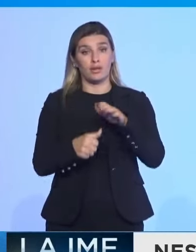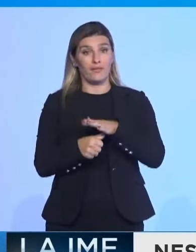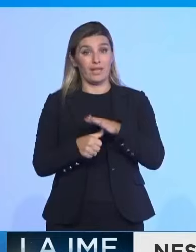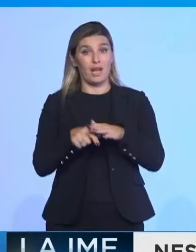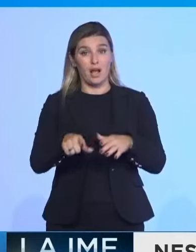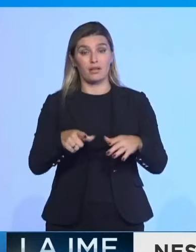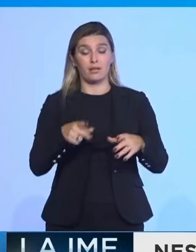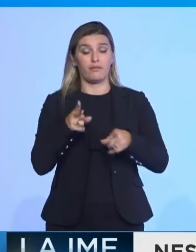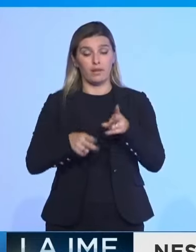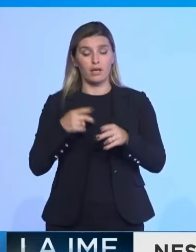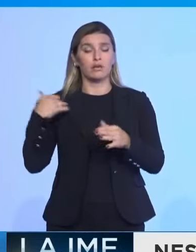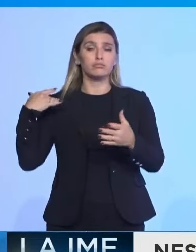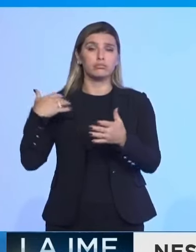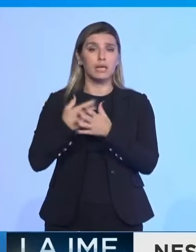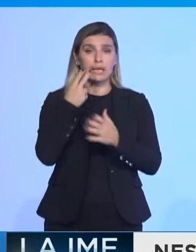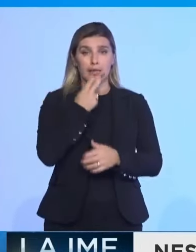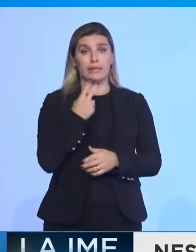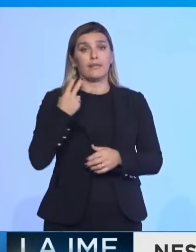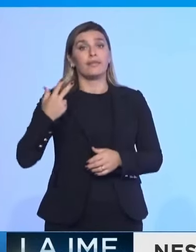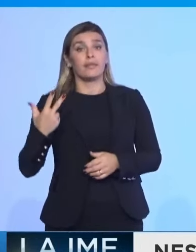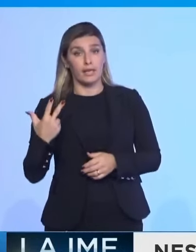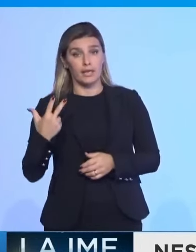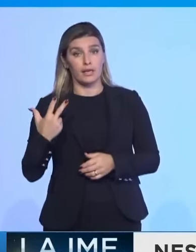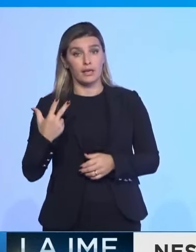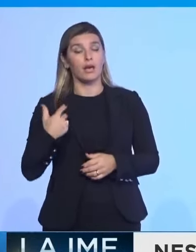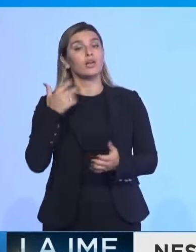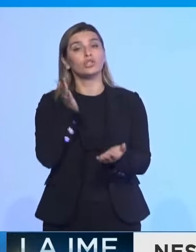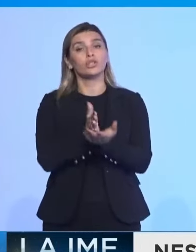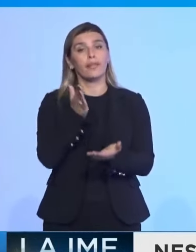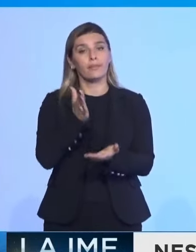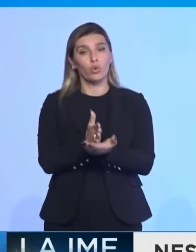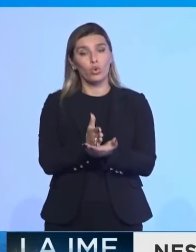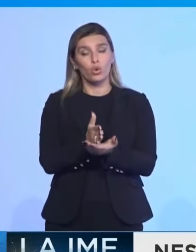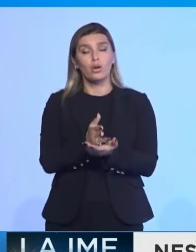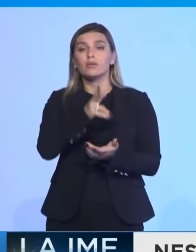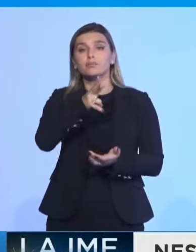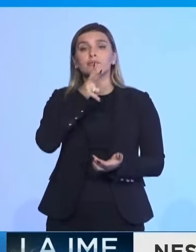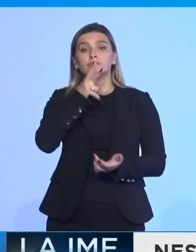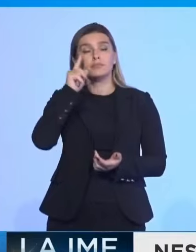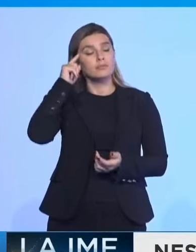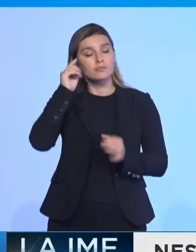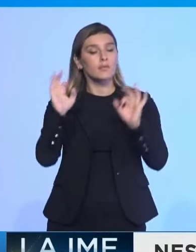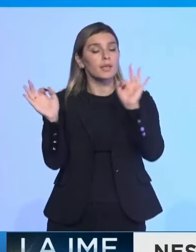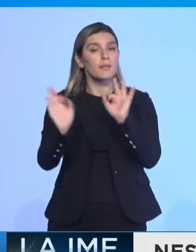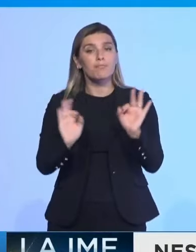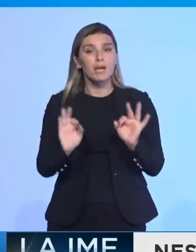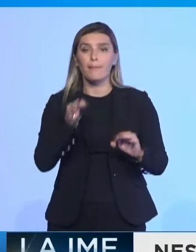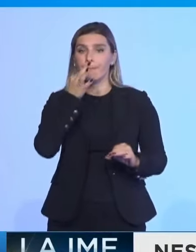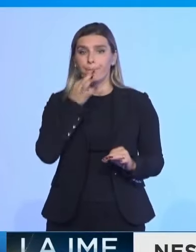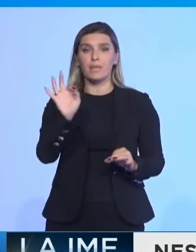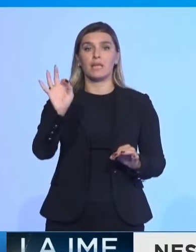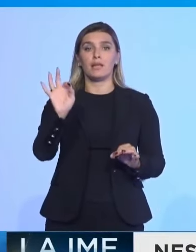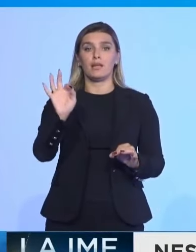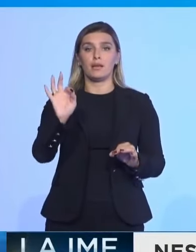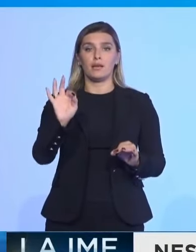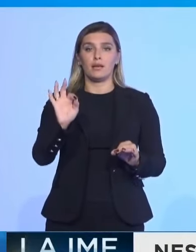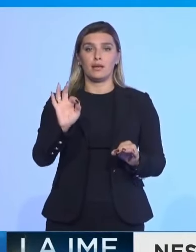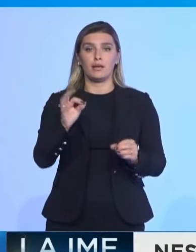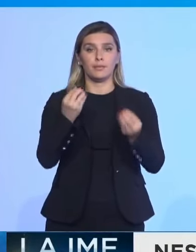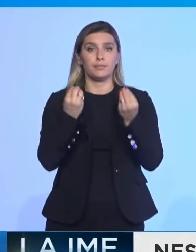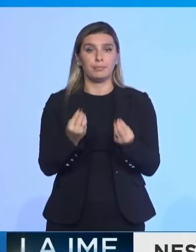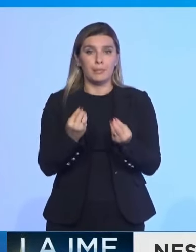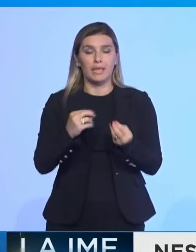thotë 23-të me radhë, e kemi pasë gjithherë në mendje që ta përgadisim sa më tepër, sa më mirë,